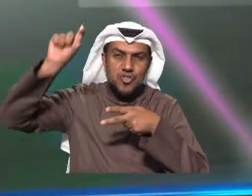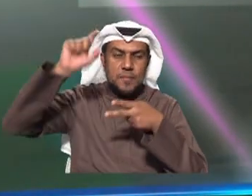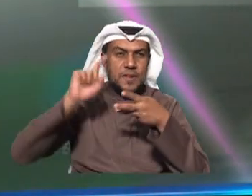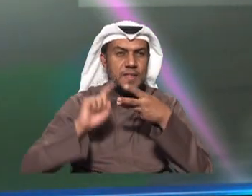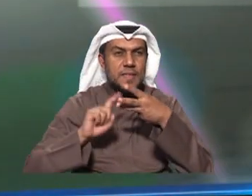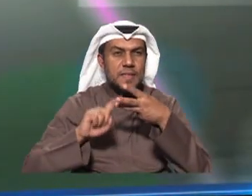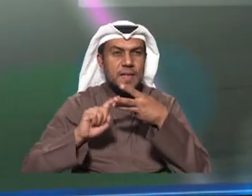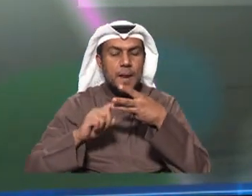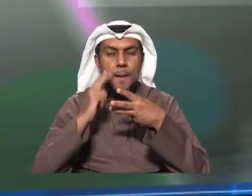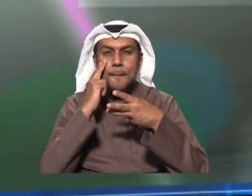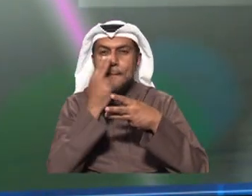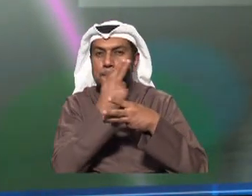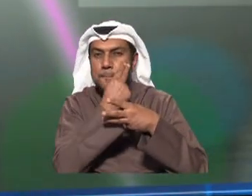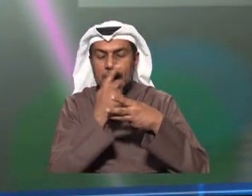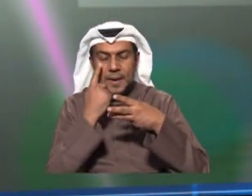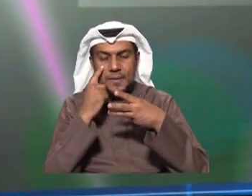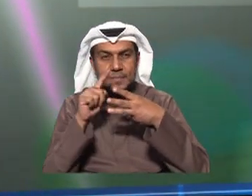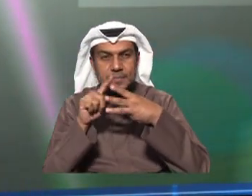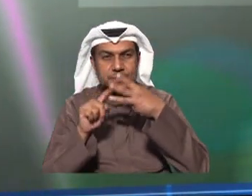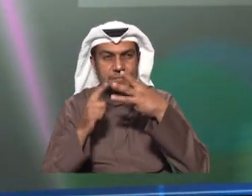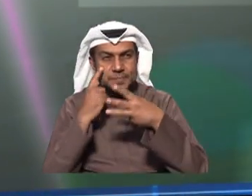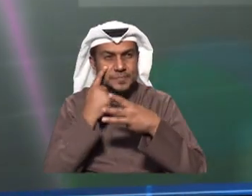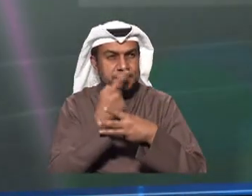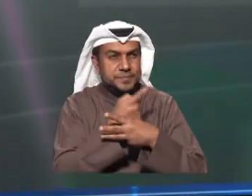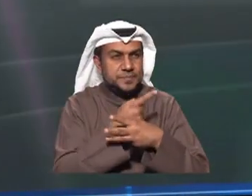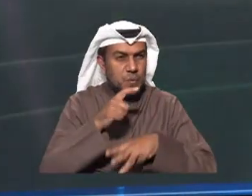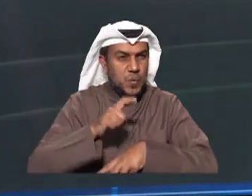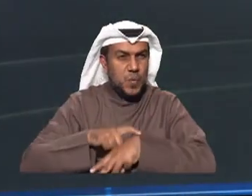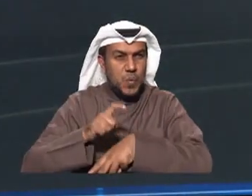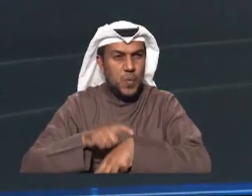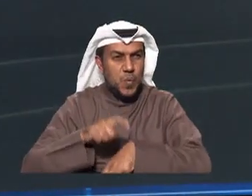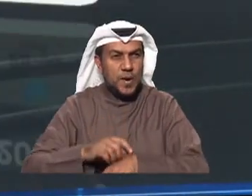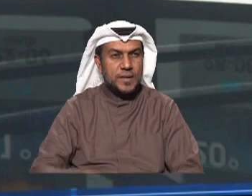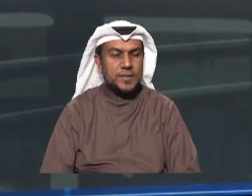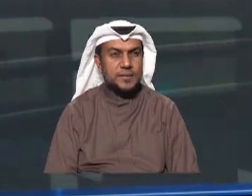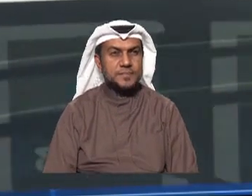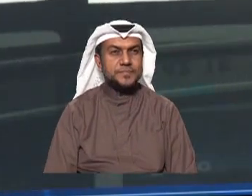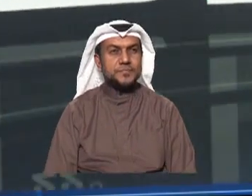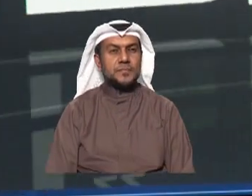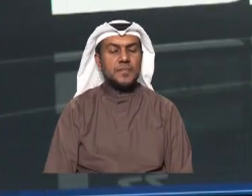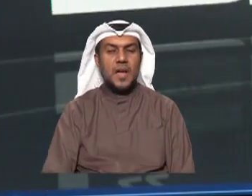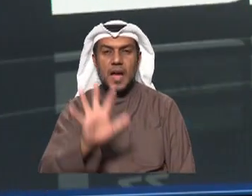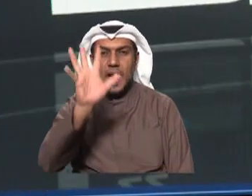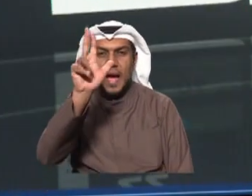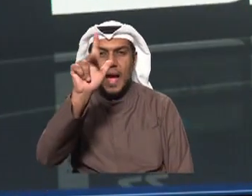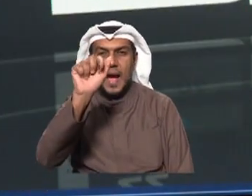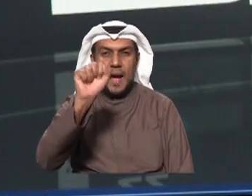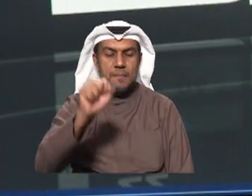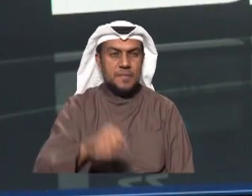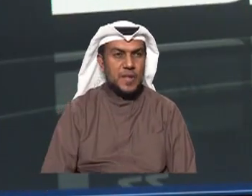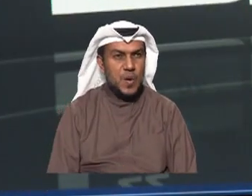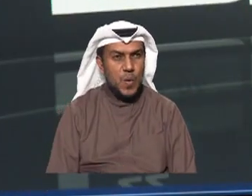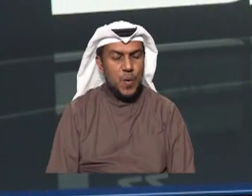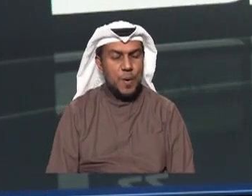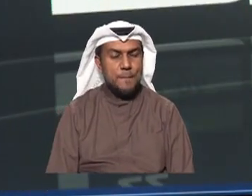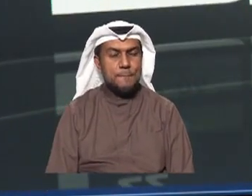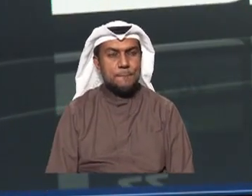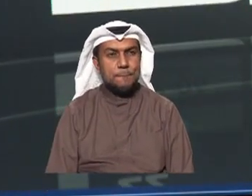الساعة 4:51. أما بالنسبة للطقس المتوقع في مدينة الكويت خلال الأيام الخمسة